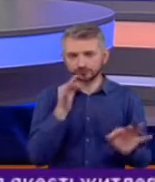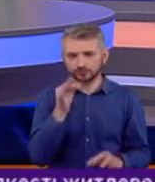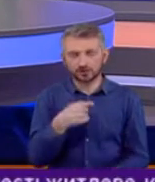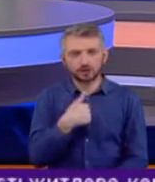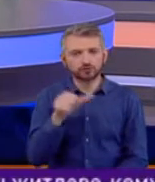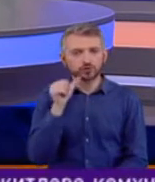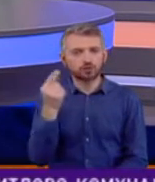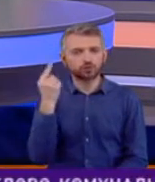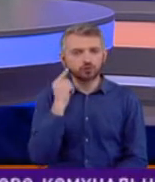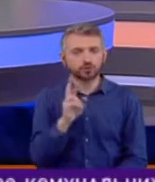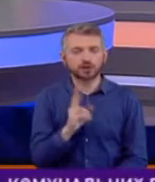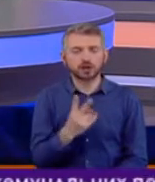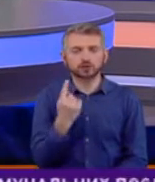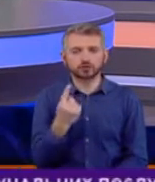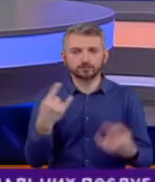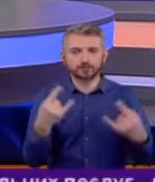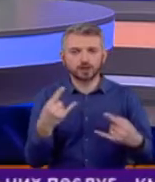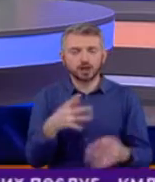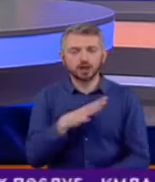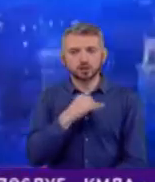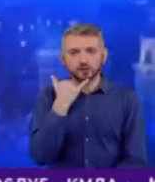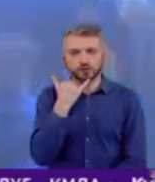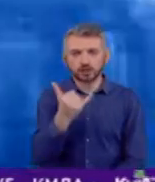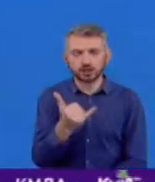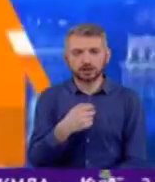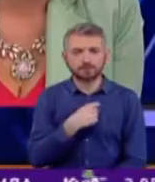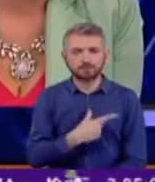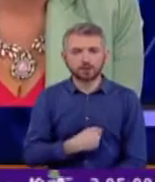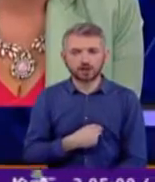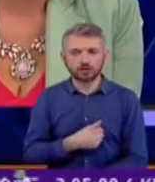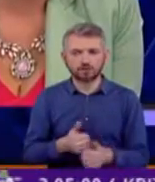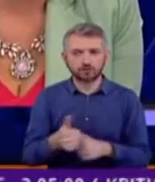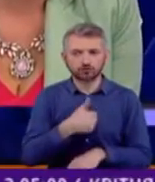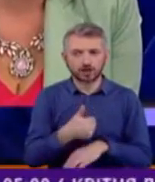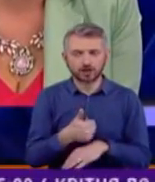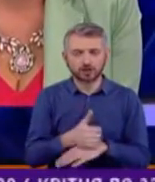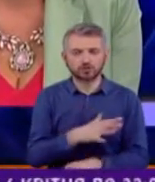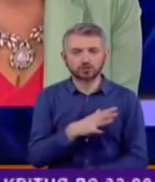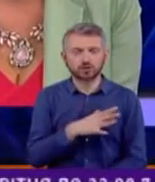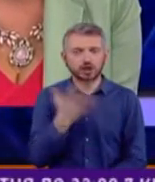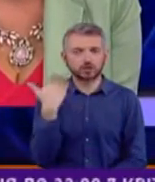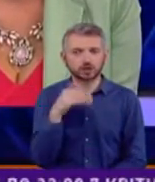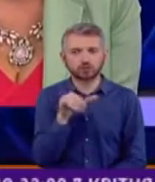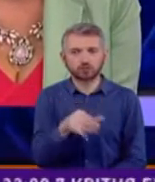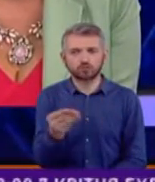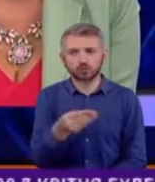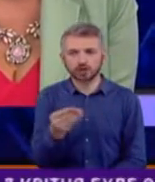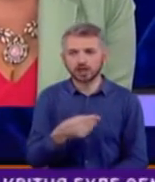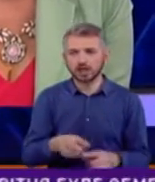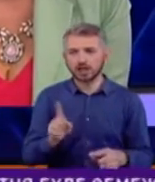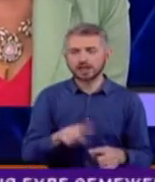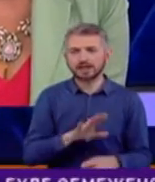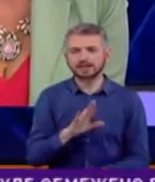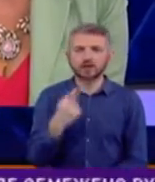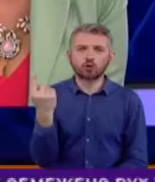почув, як на одному з ефірів дозвонилася піонер-вожата, яка була колись у Порошенка, піонер-вожата. Це не